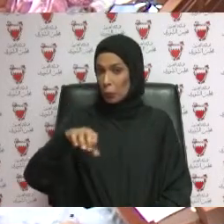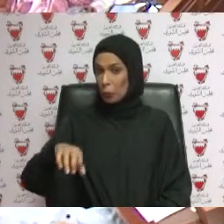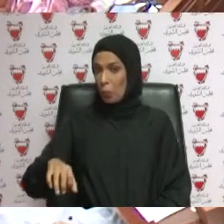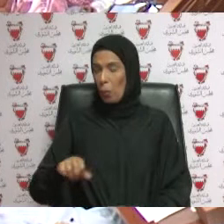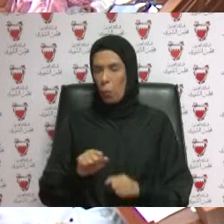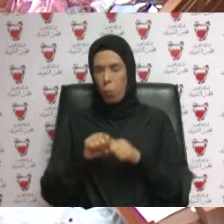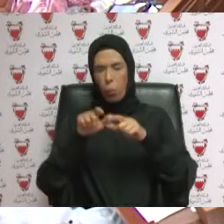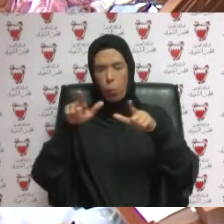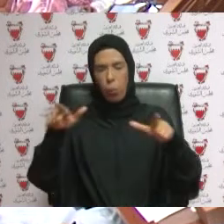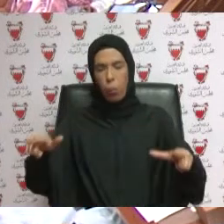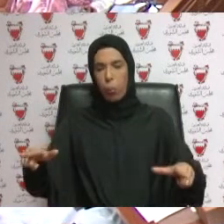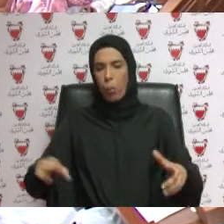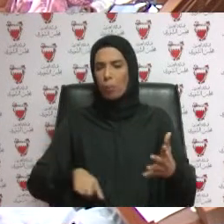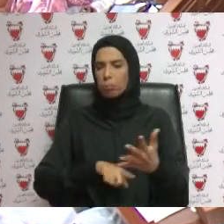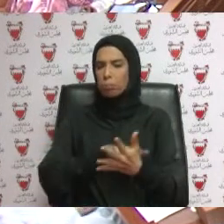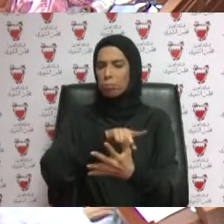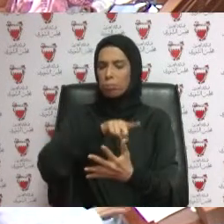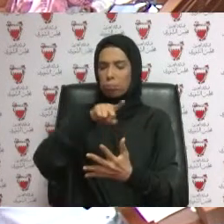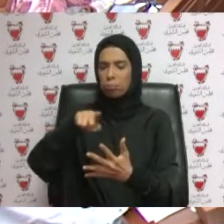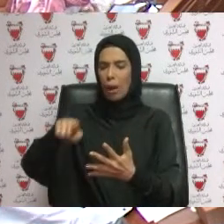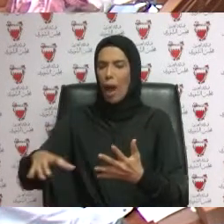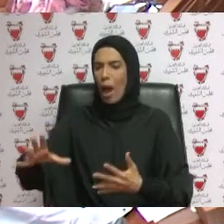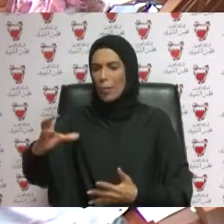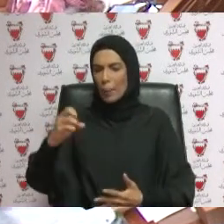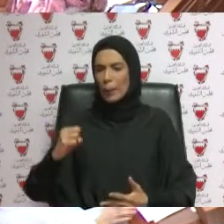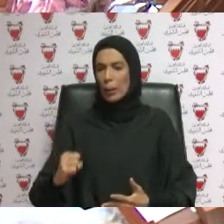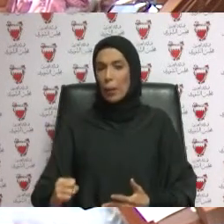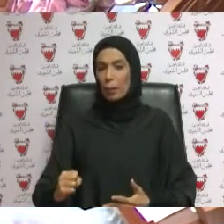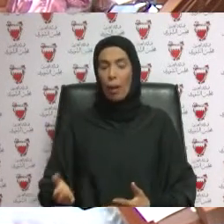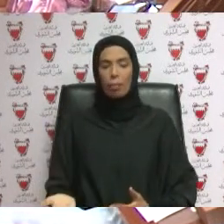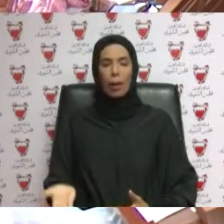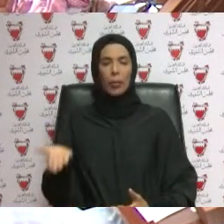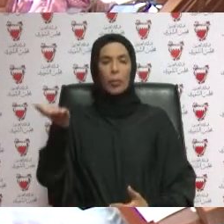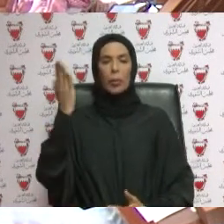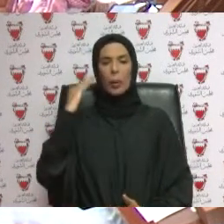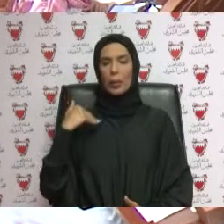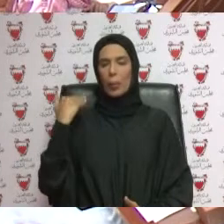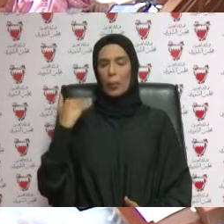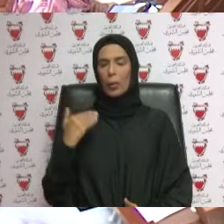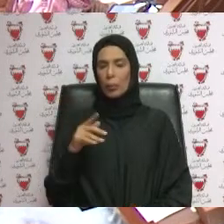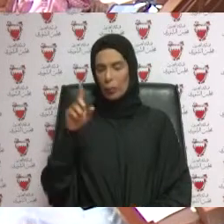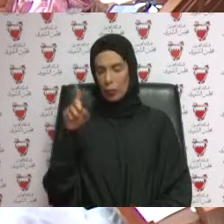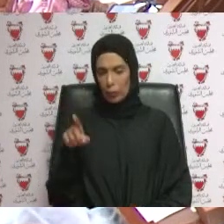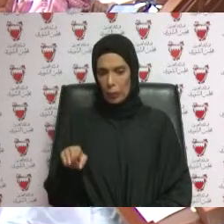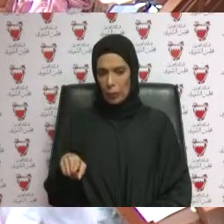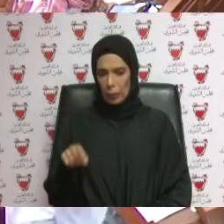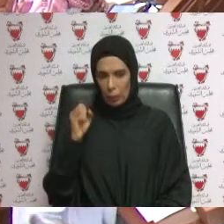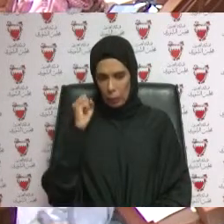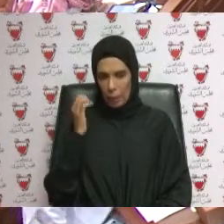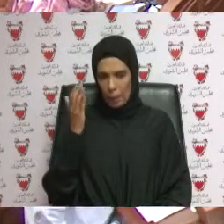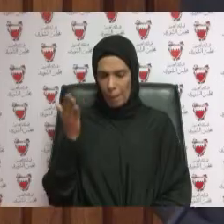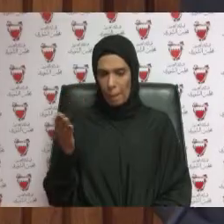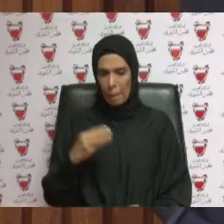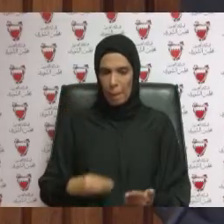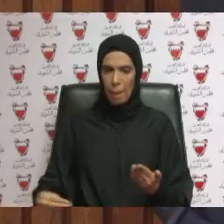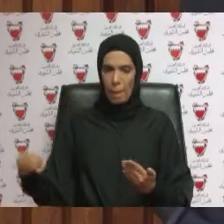من مرحلة تمكين المرأة إلى تقدمها. معالي الرئيس، نحن اليوم أمام مقترح يعزز